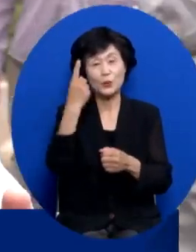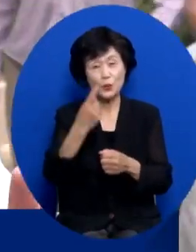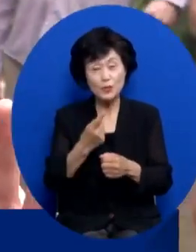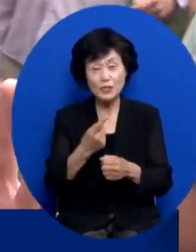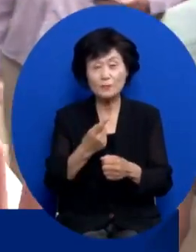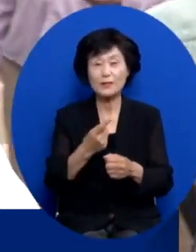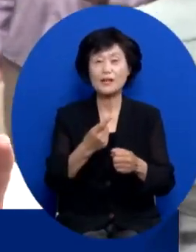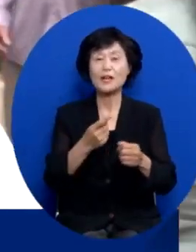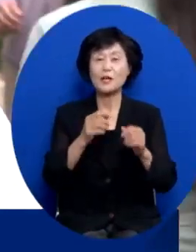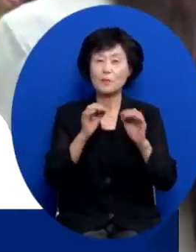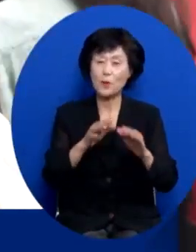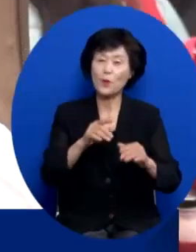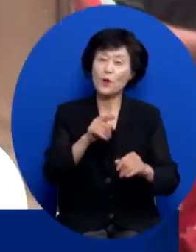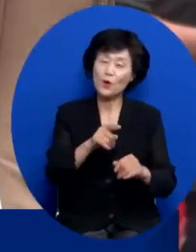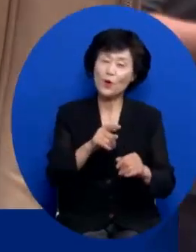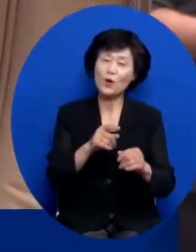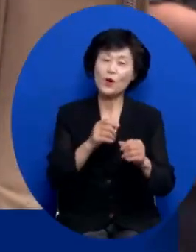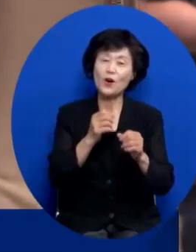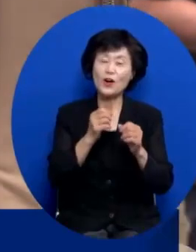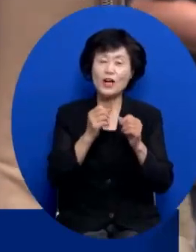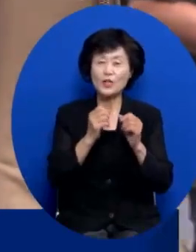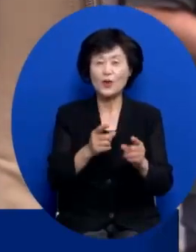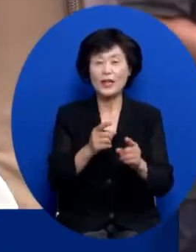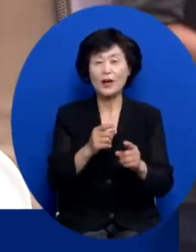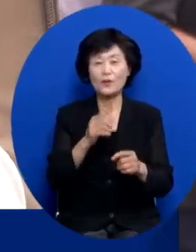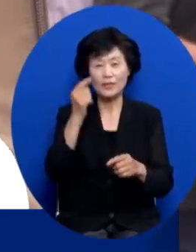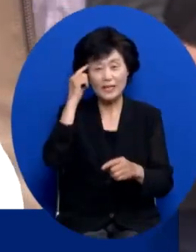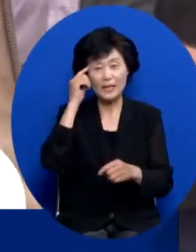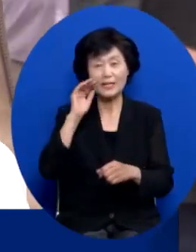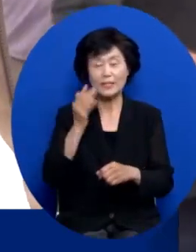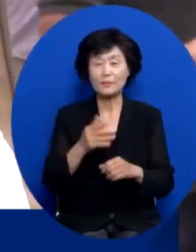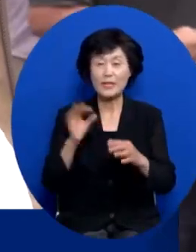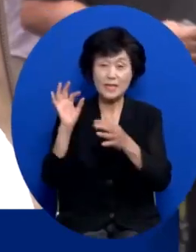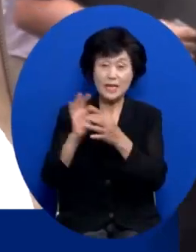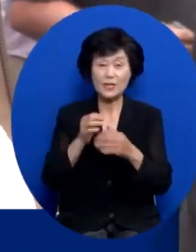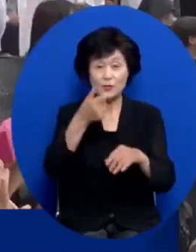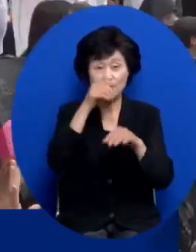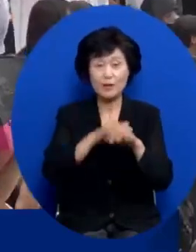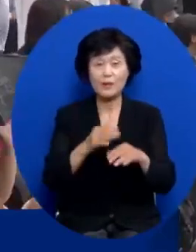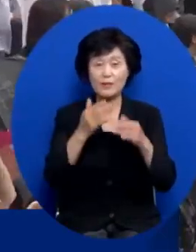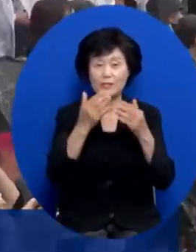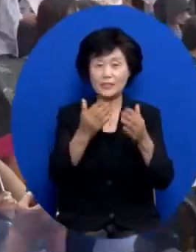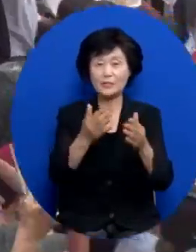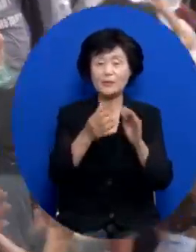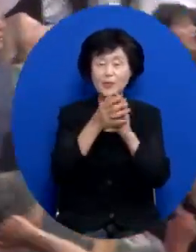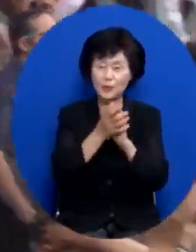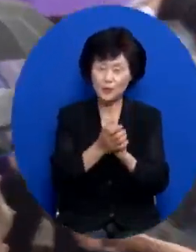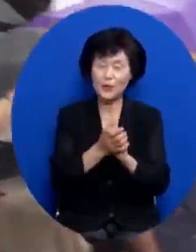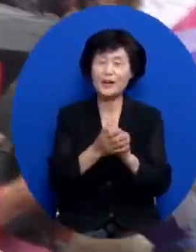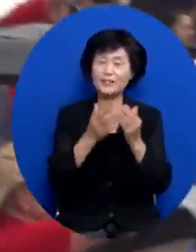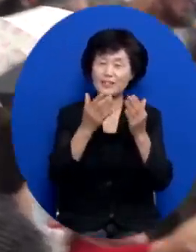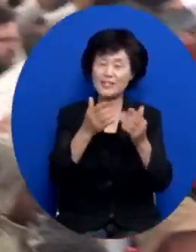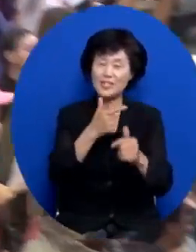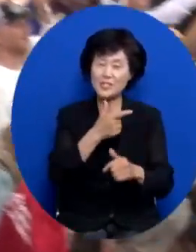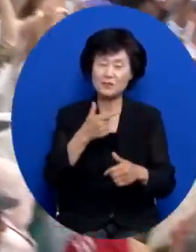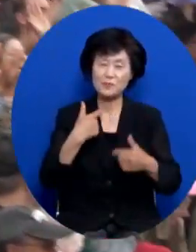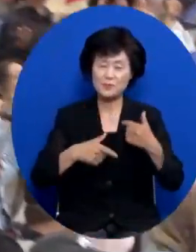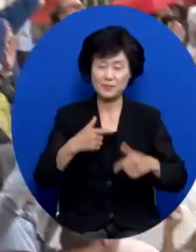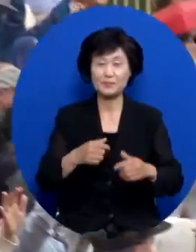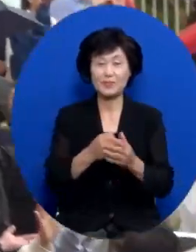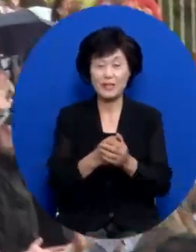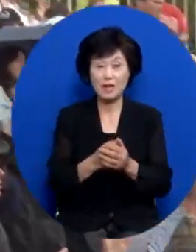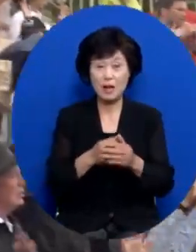that fire that everyone prayed for right here. And it's just, yeah, it's such a blessing. 올해 오순절은 예년과